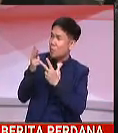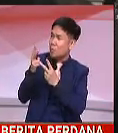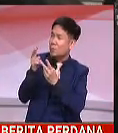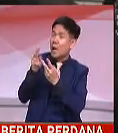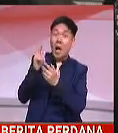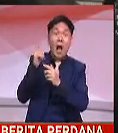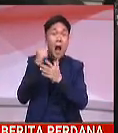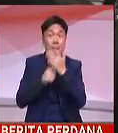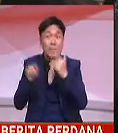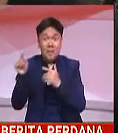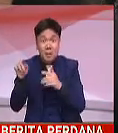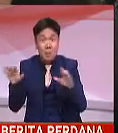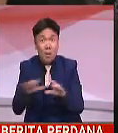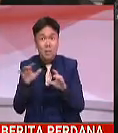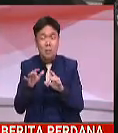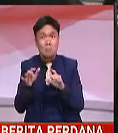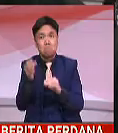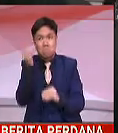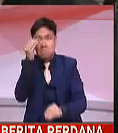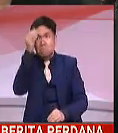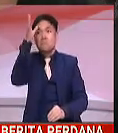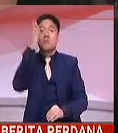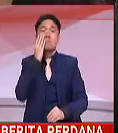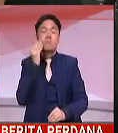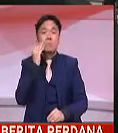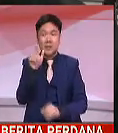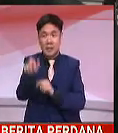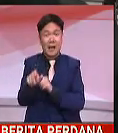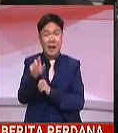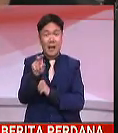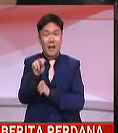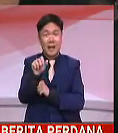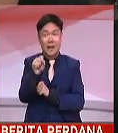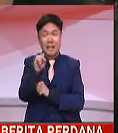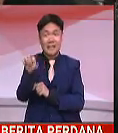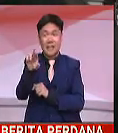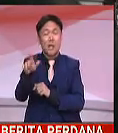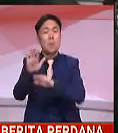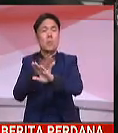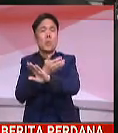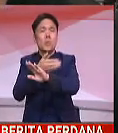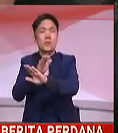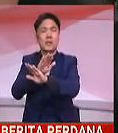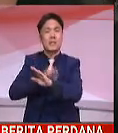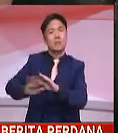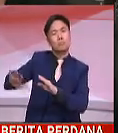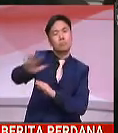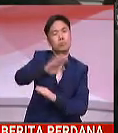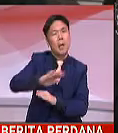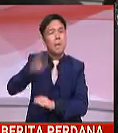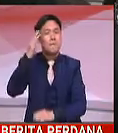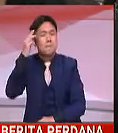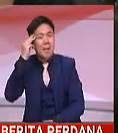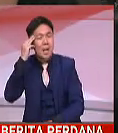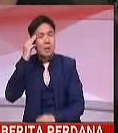bidang muzik ni apa? Macam Dato' M. Nasir kita tahu dengan bunyian-bunyian Nusantara. Dato' Sri Siti Nurhaliza kita tahu